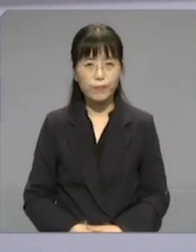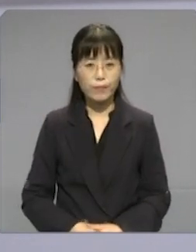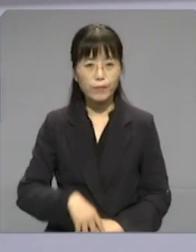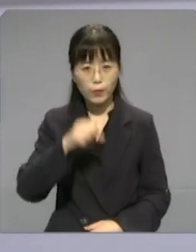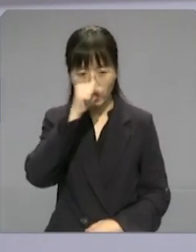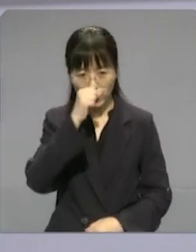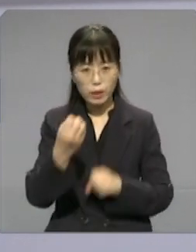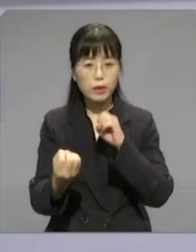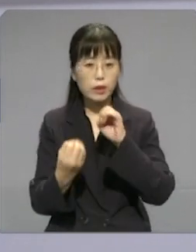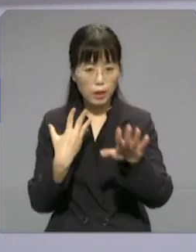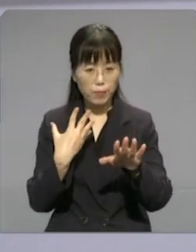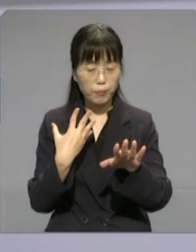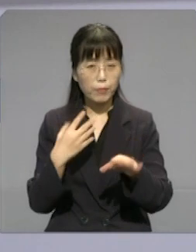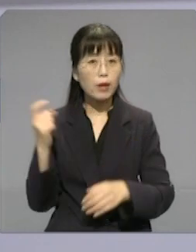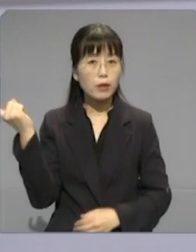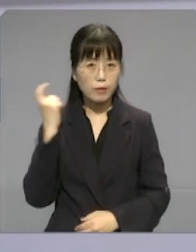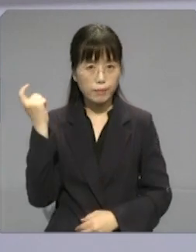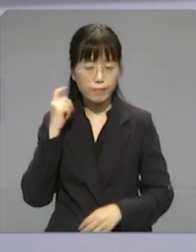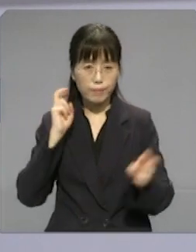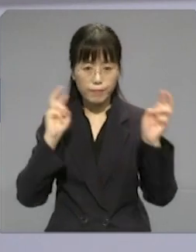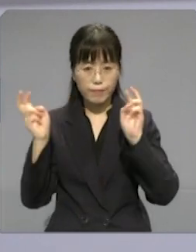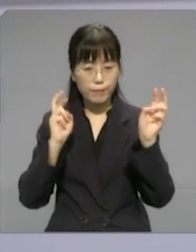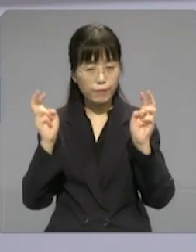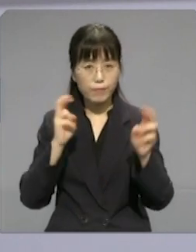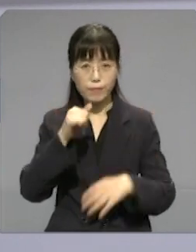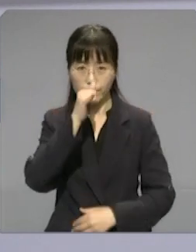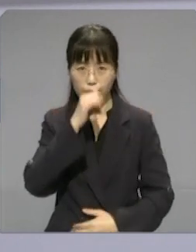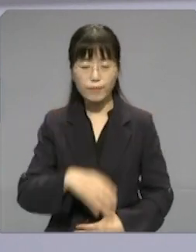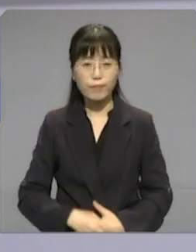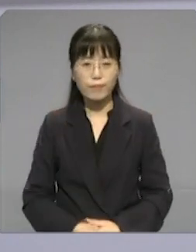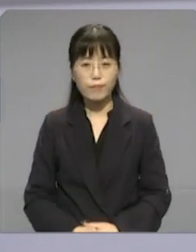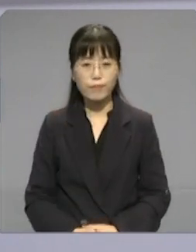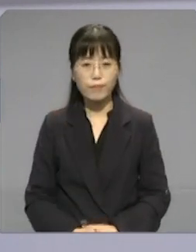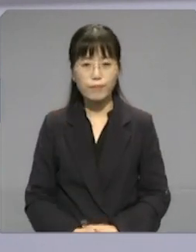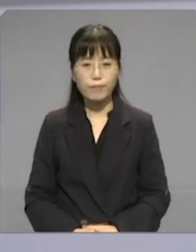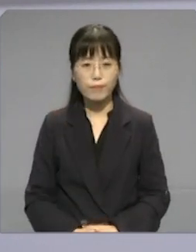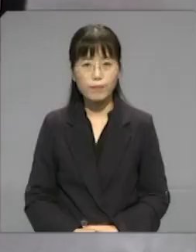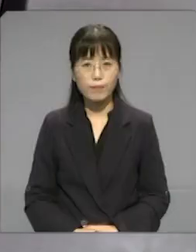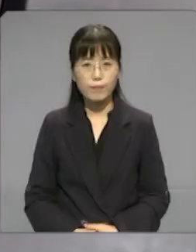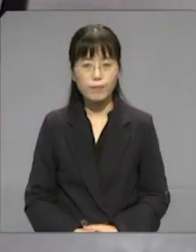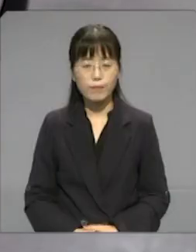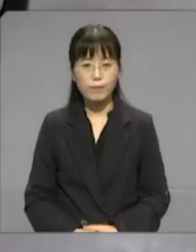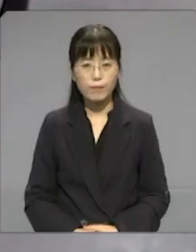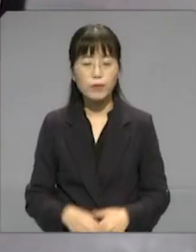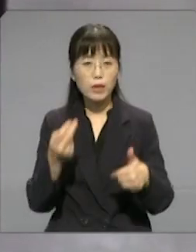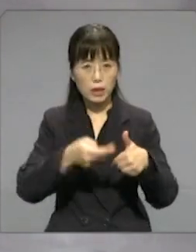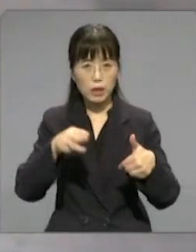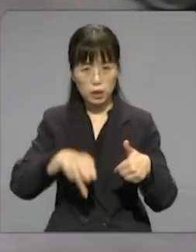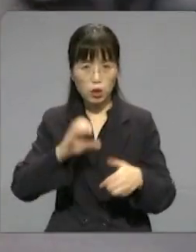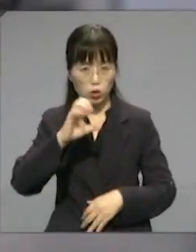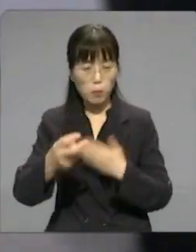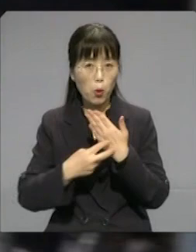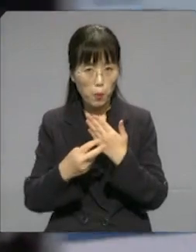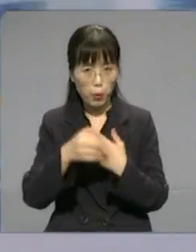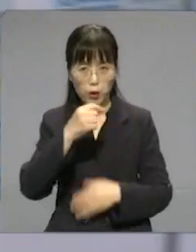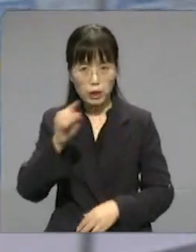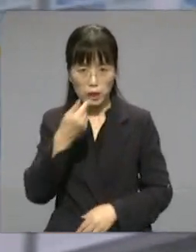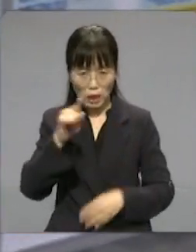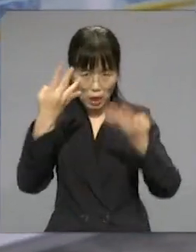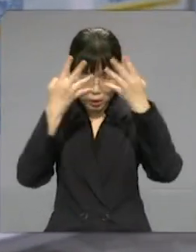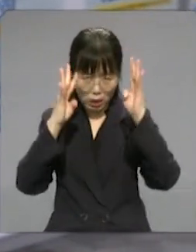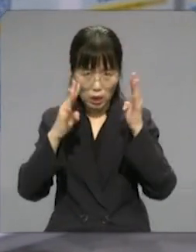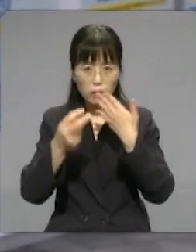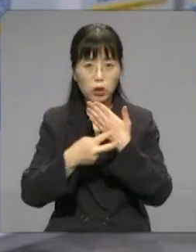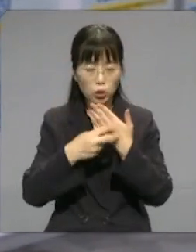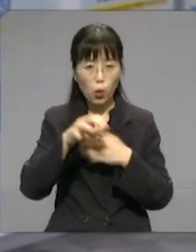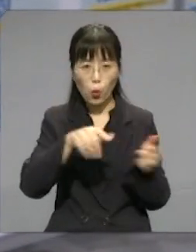뭐 긍정적인 의견을 들은 업체가 있었습니다. 인천 성모병원, 인하대학교